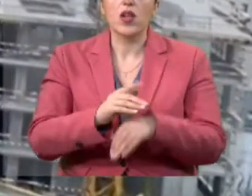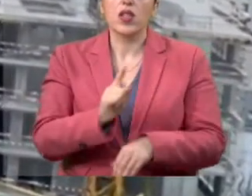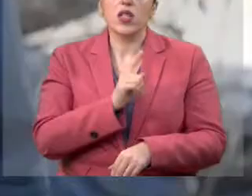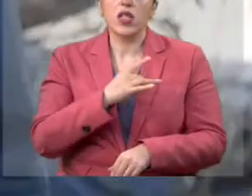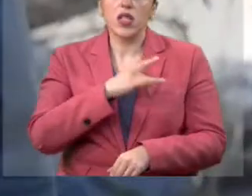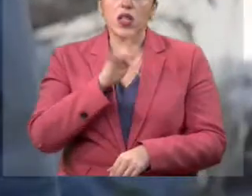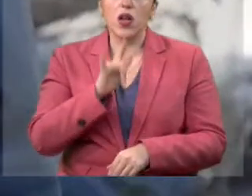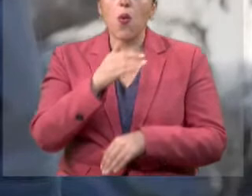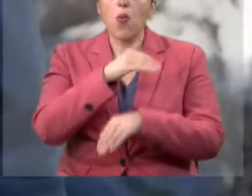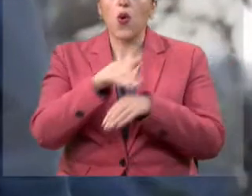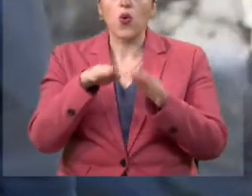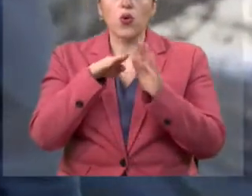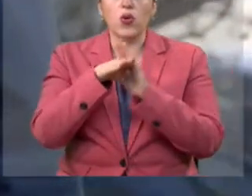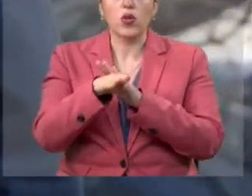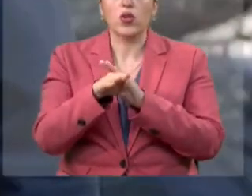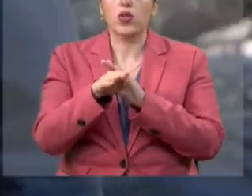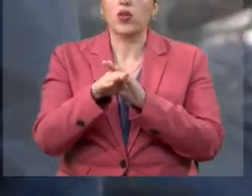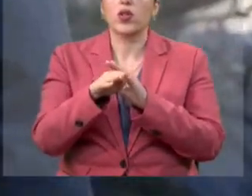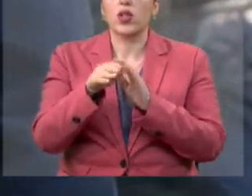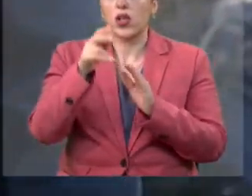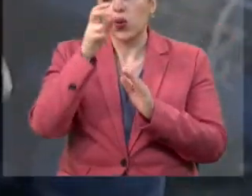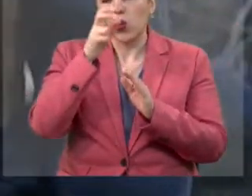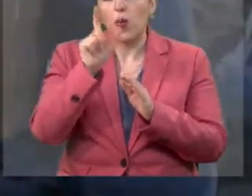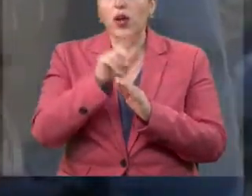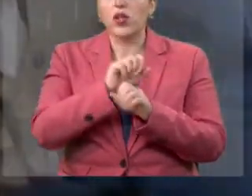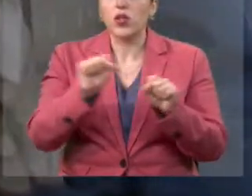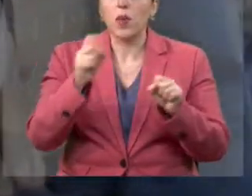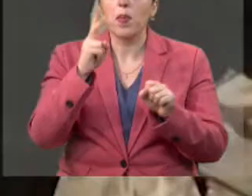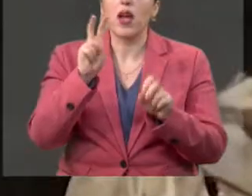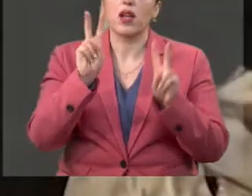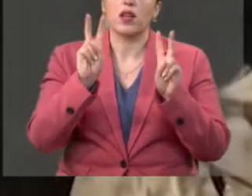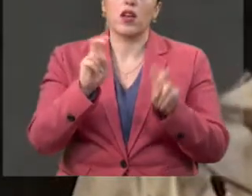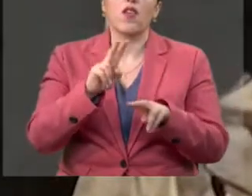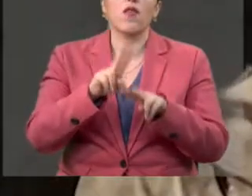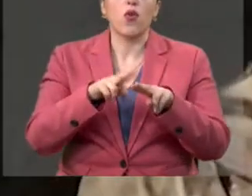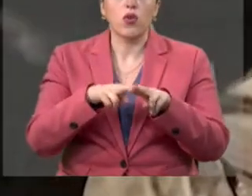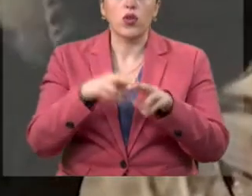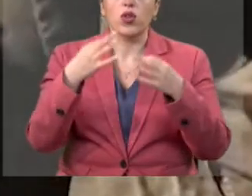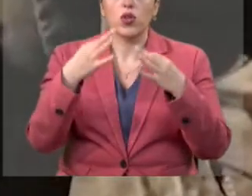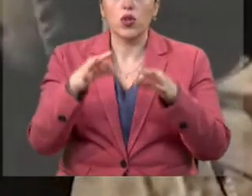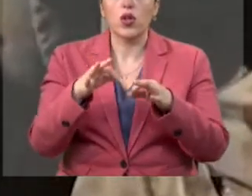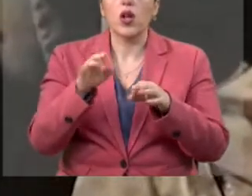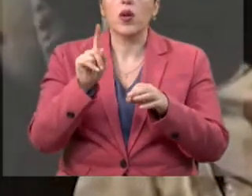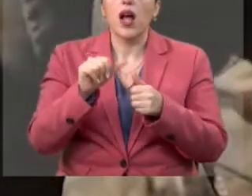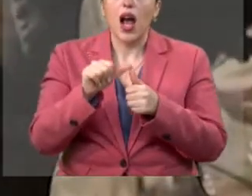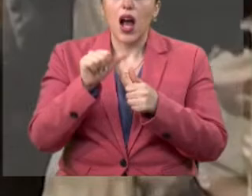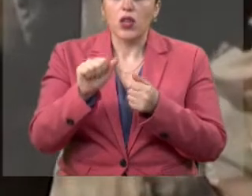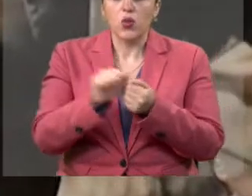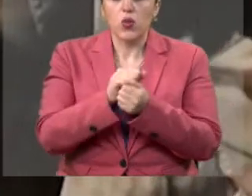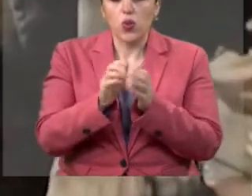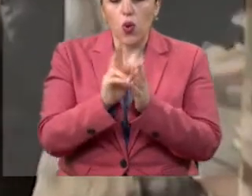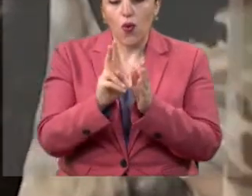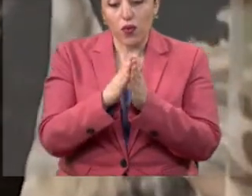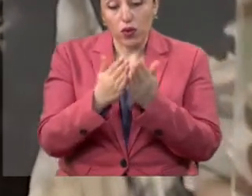գործելու, փողոց դուրս գալու իրավունք ունեն բացառապես ուժային կառույցների աշխատակիցները, ինչպես նաև հատուկ անցագիր ունեցողները։ Կիևում մեկ շաբաթում